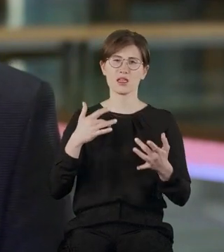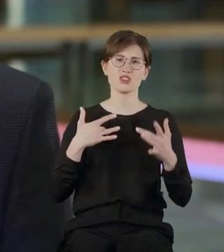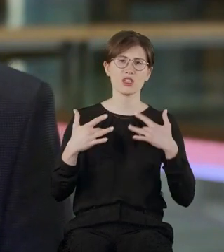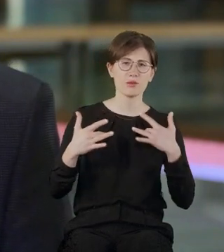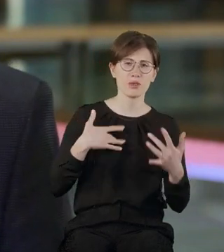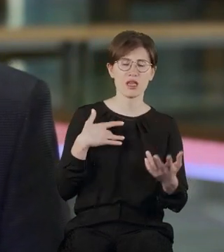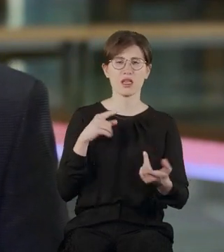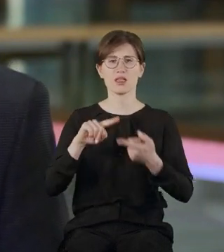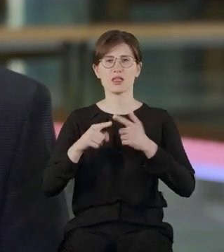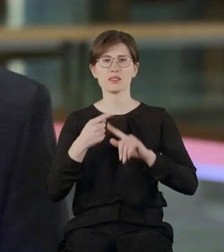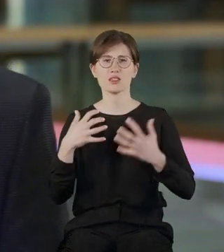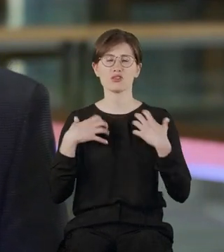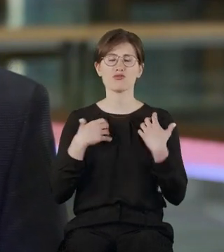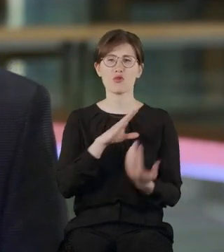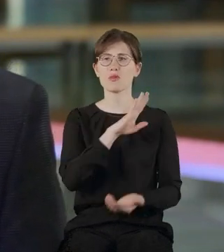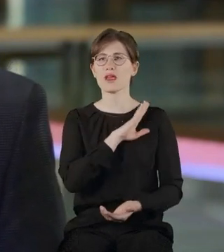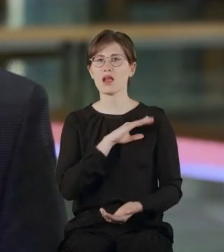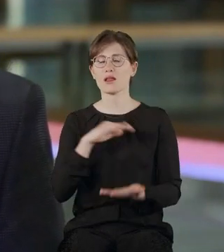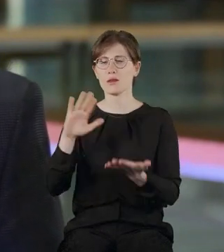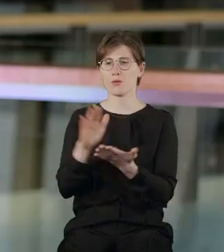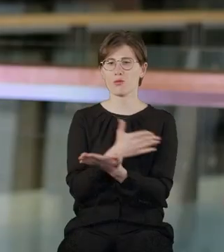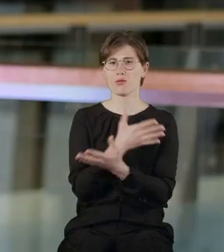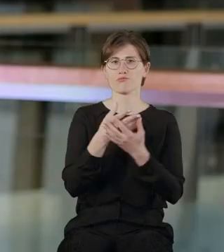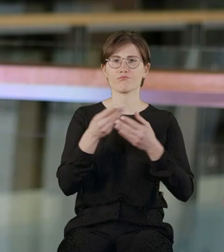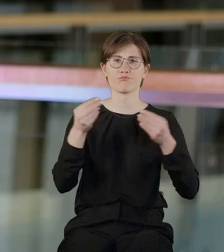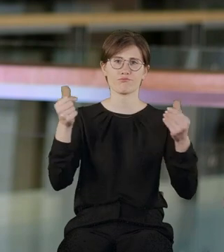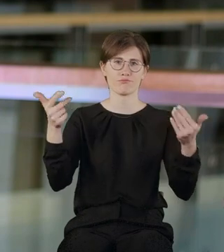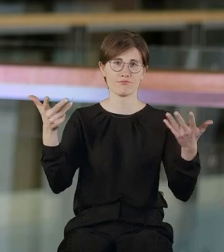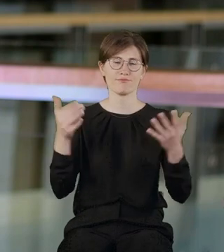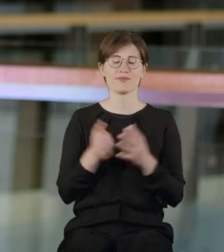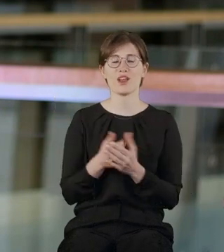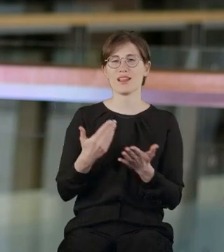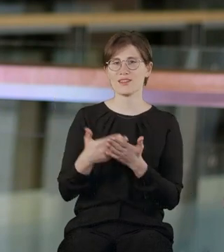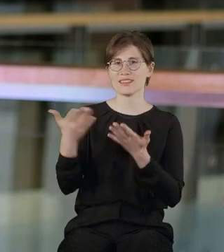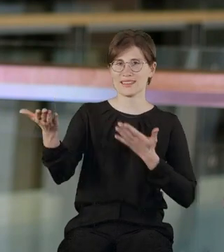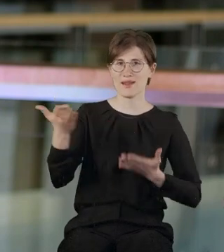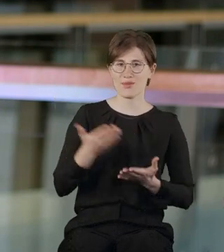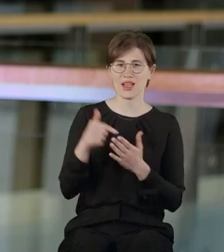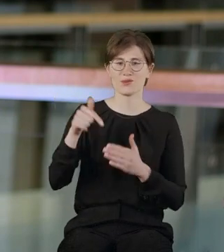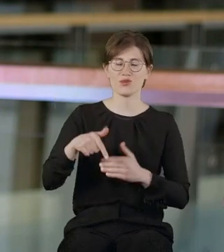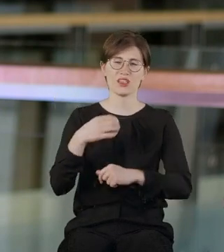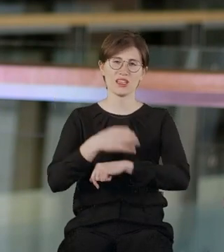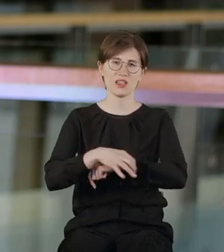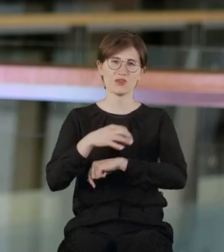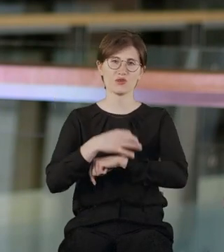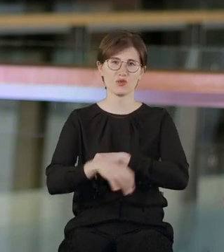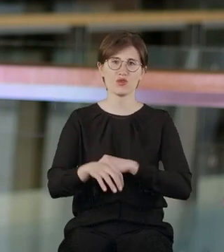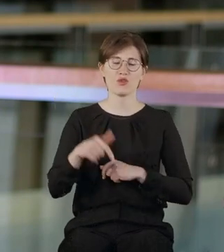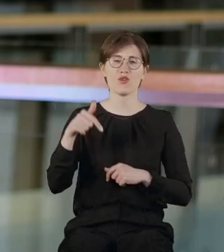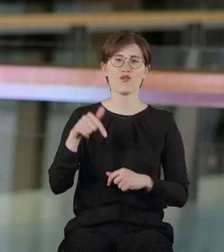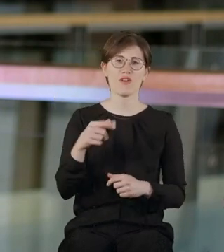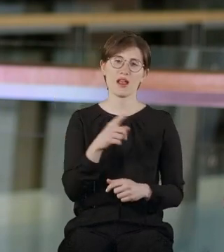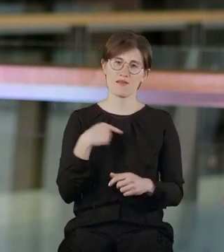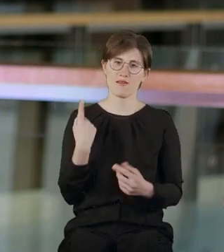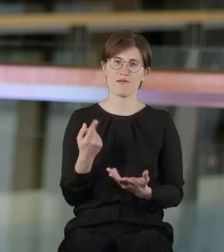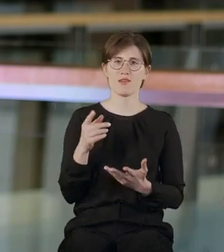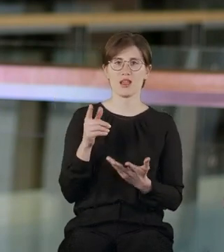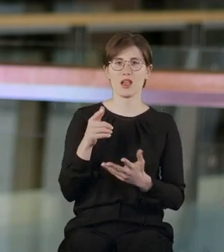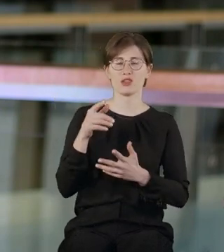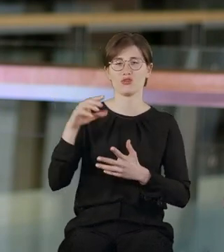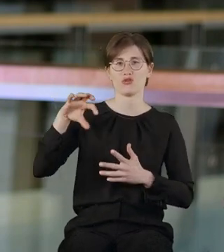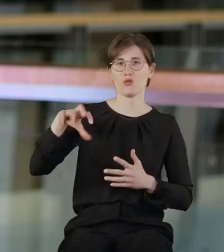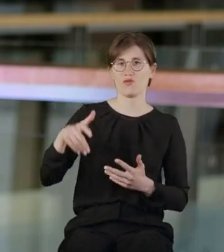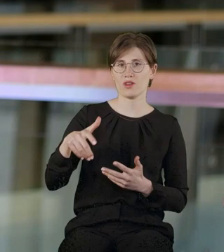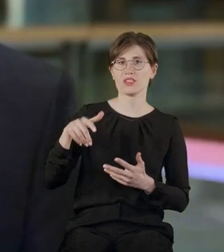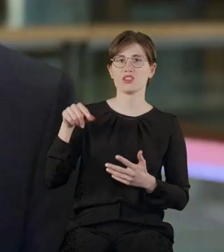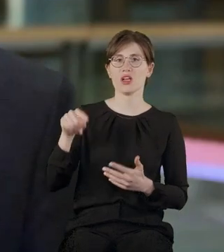życia, o umieranie, o przemijanie, o kruchość życia. Zapraszam zatem do studiowania w naszej uczelni. Jest tu